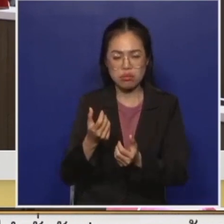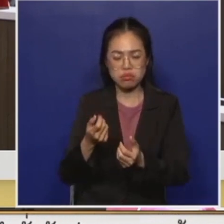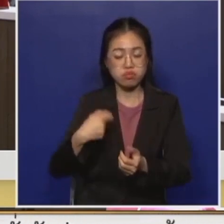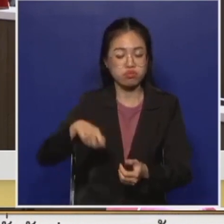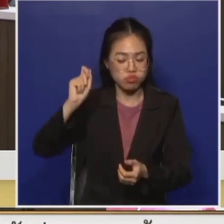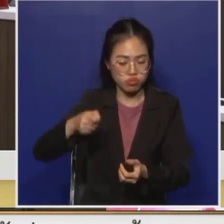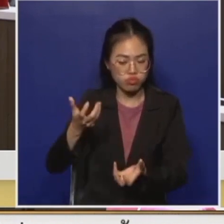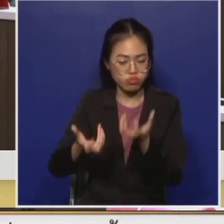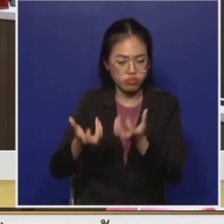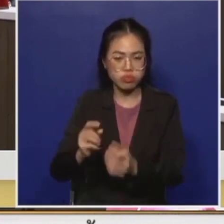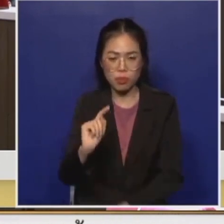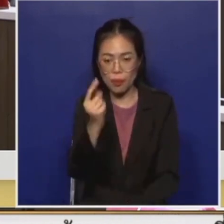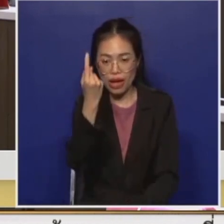าน